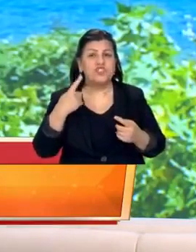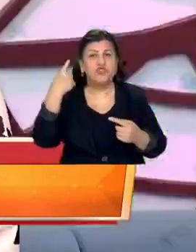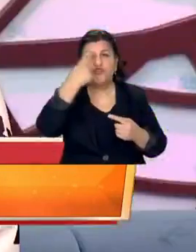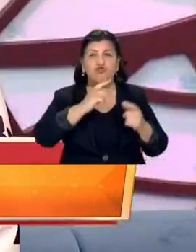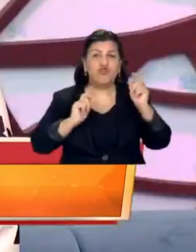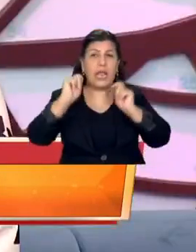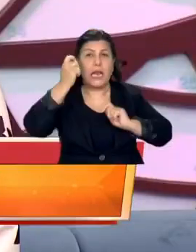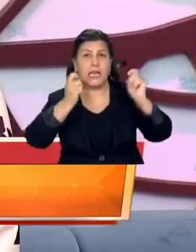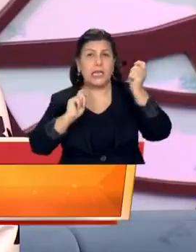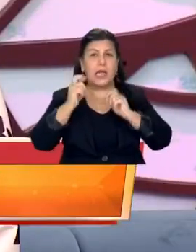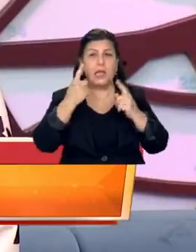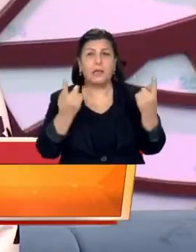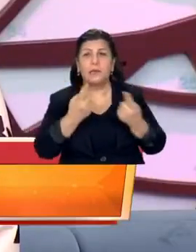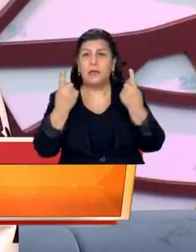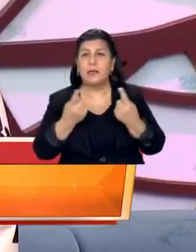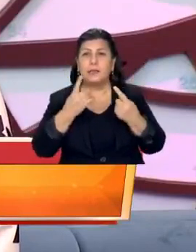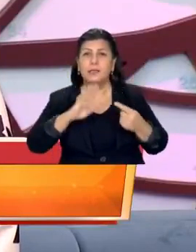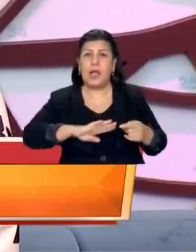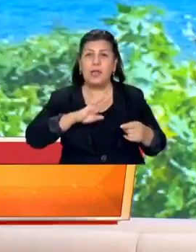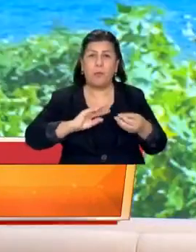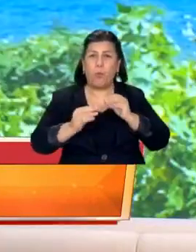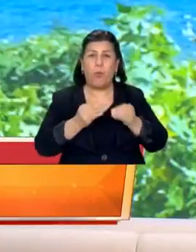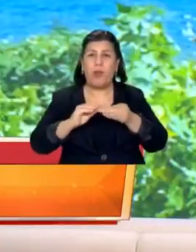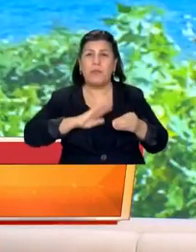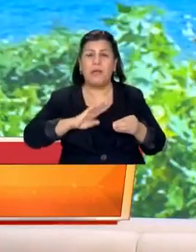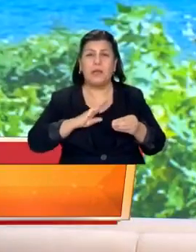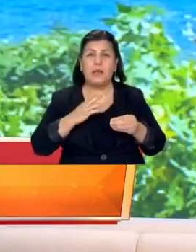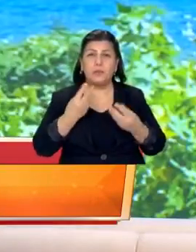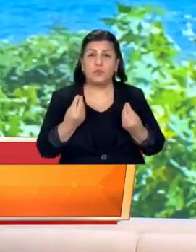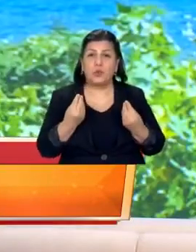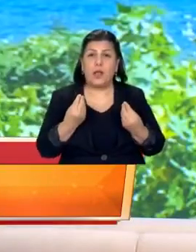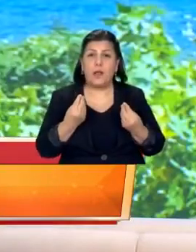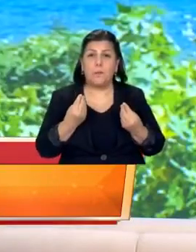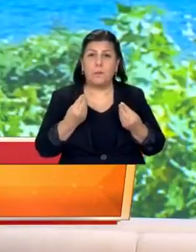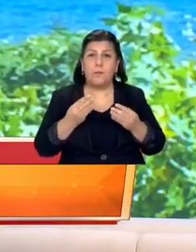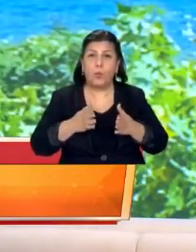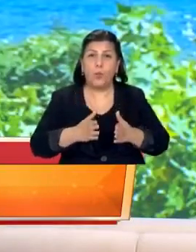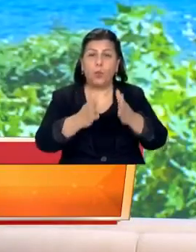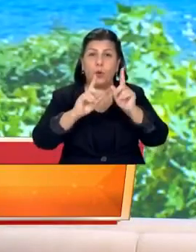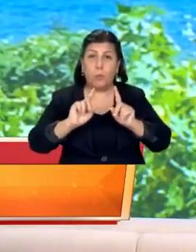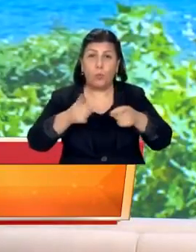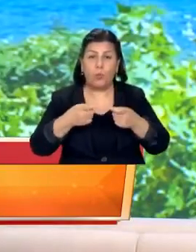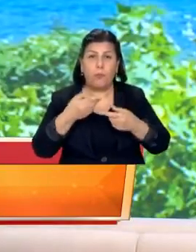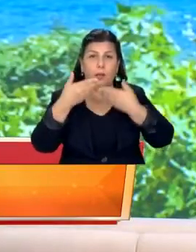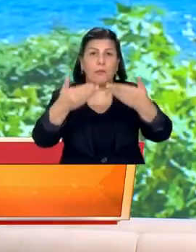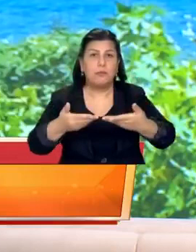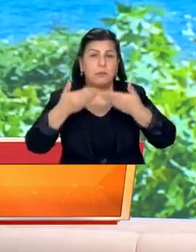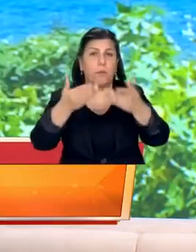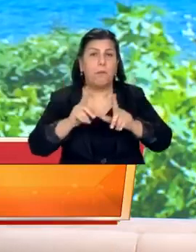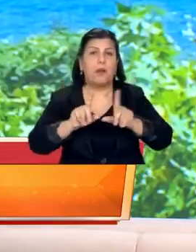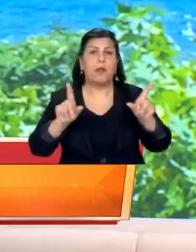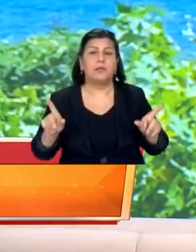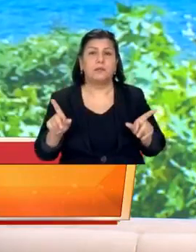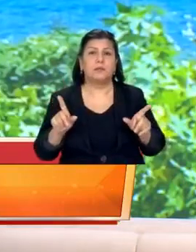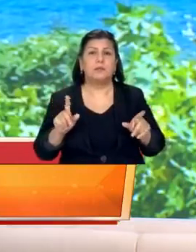dinleyebilmek bakalım acayip basit bir şey söylüyorum eş ilişkilerindeki sorunların neredeyse üçte birini çözebilecek